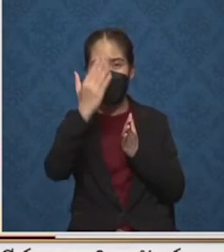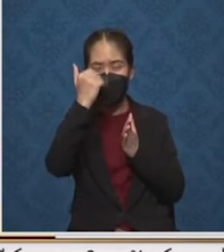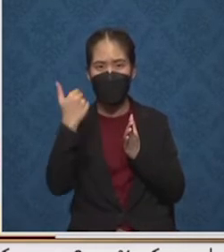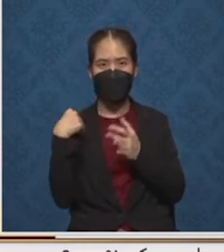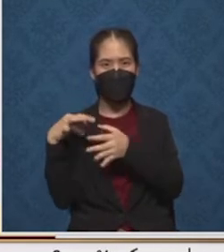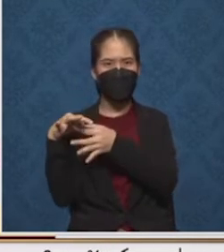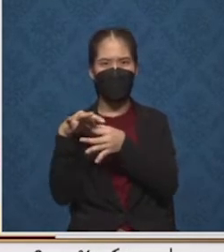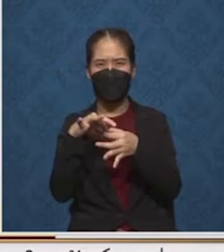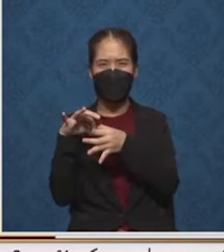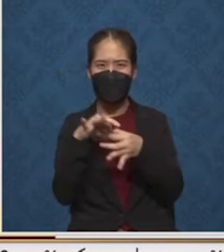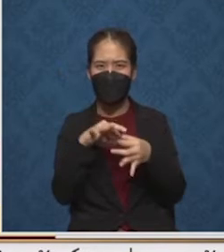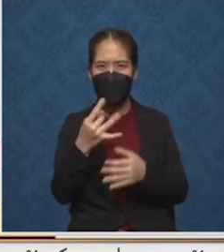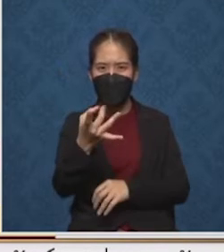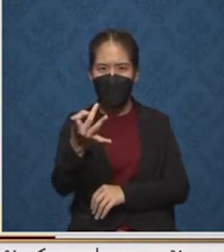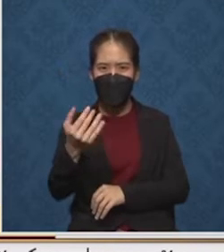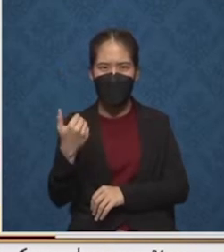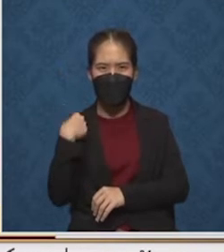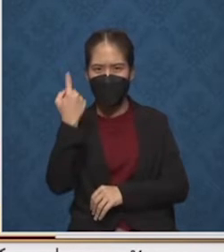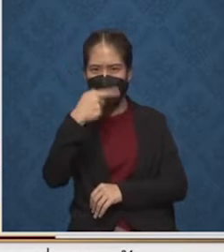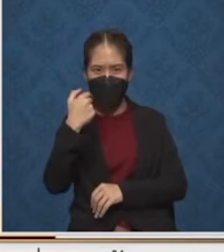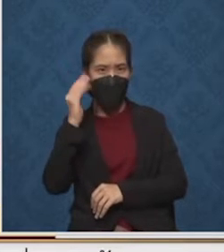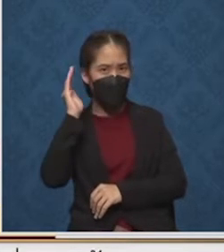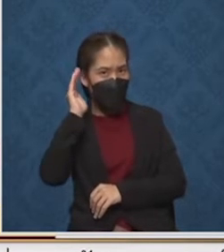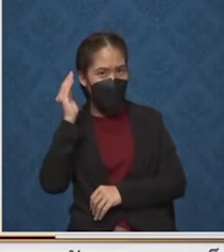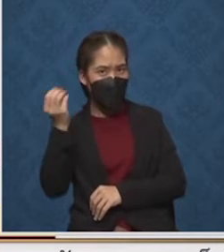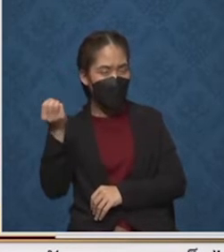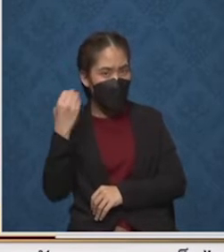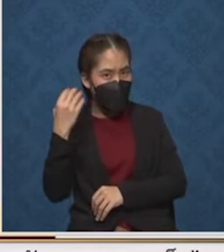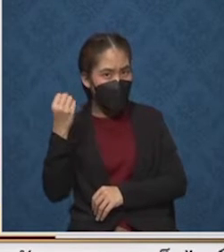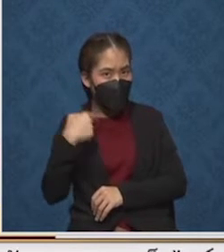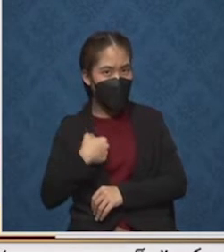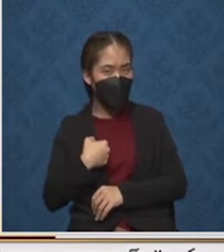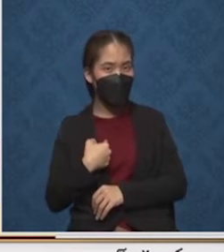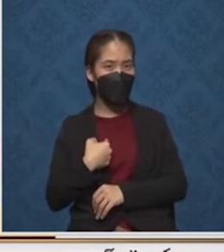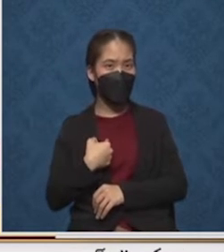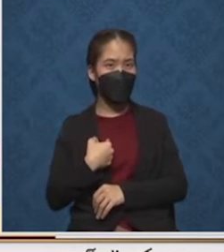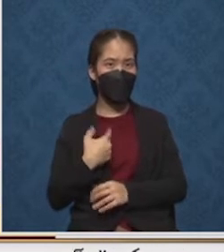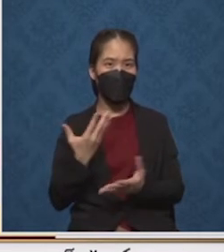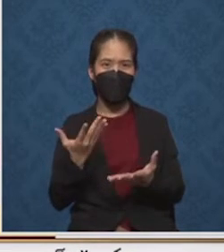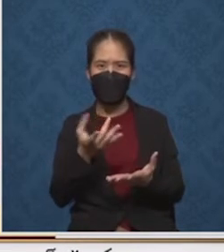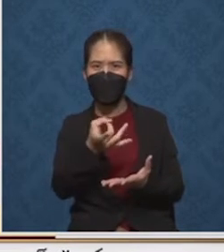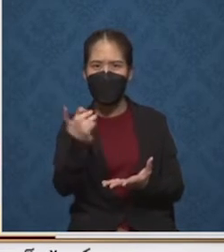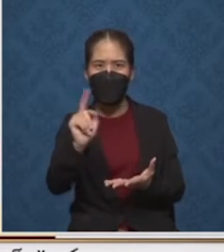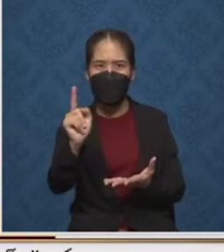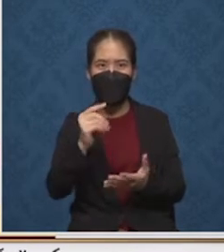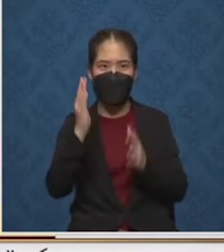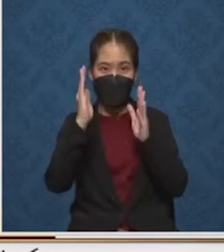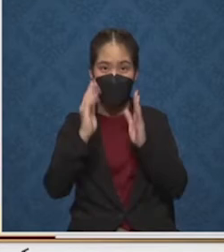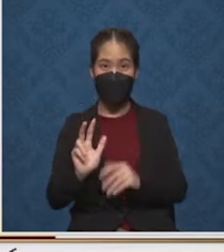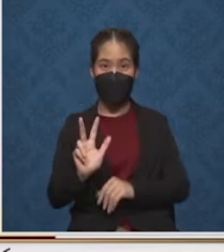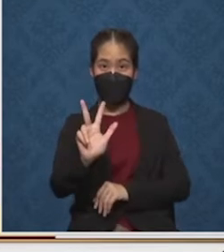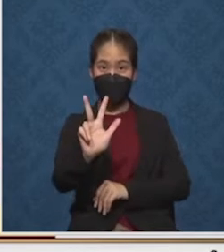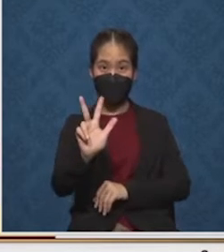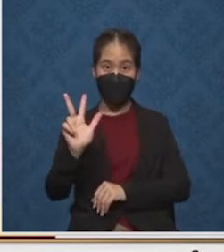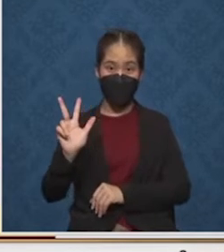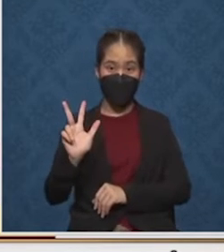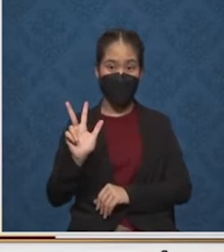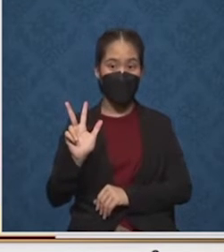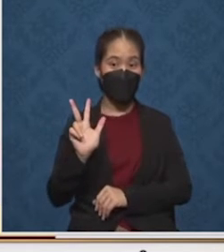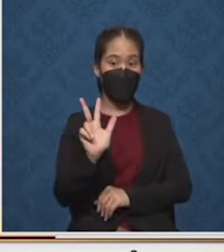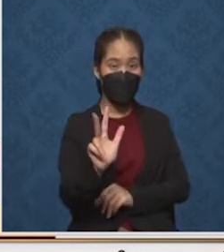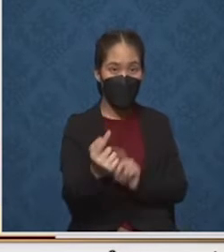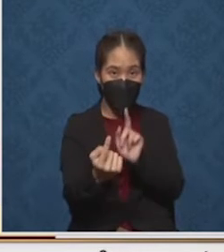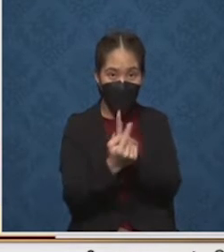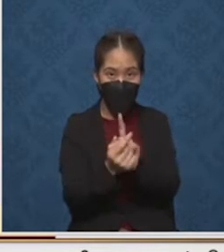เงื่อนไขอะไรดีฟายกระซิบมาบอกผมอะไรไม่รู้ 3ตนเข้าไปหาท่านนั้นจะเปลี่ยนเข้าสังการที่ทัน